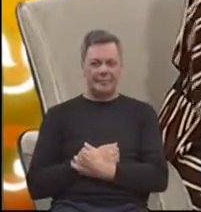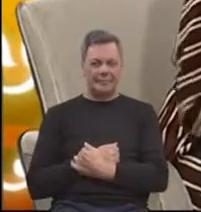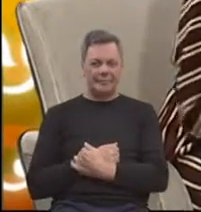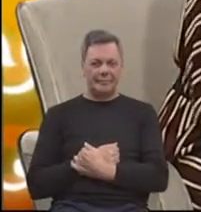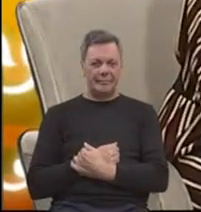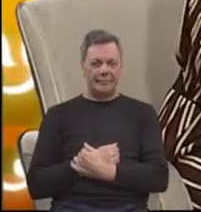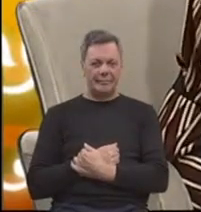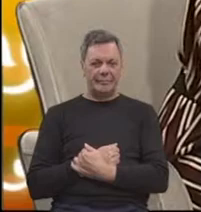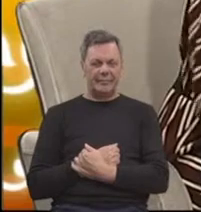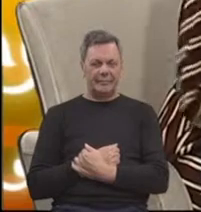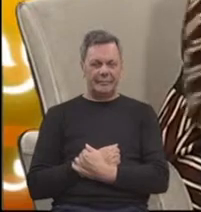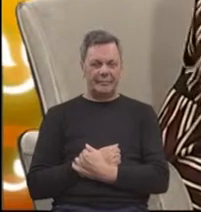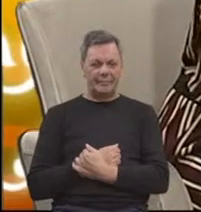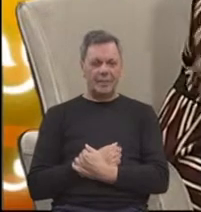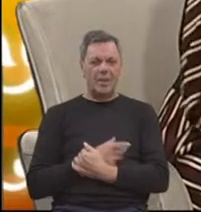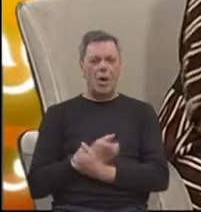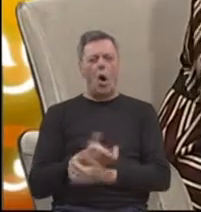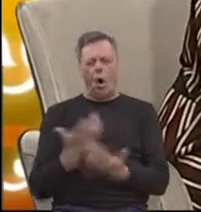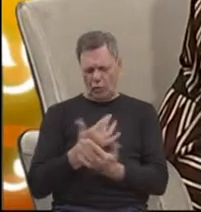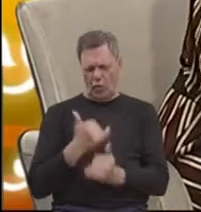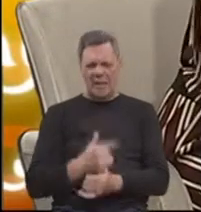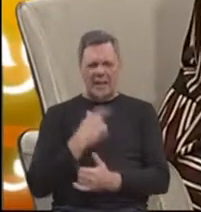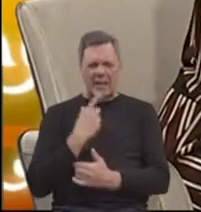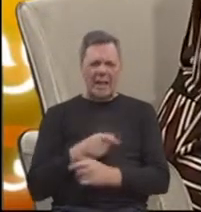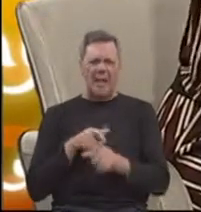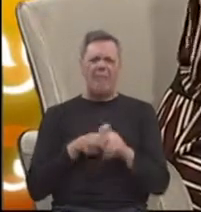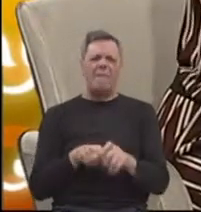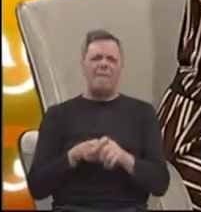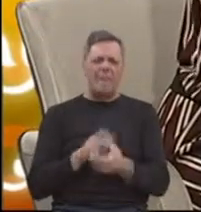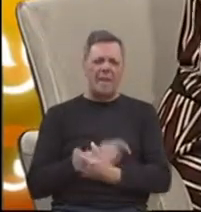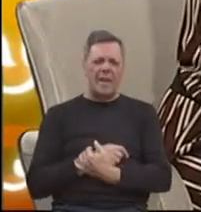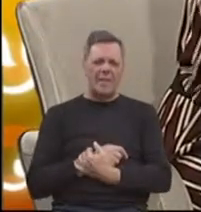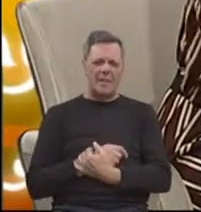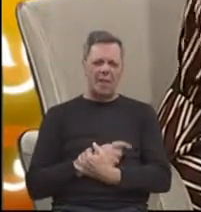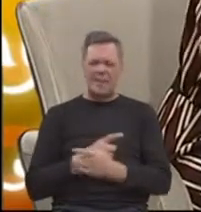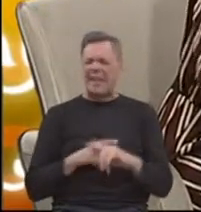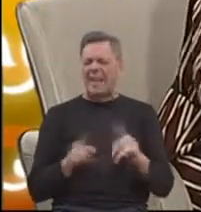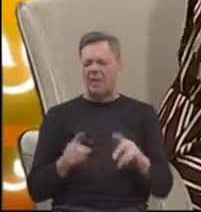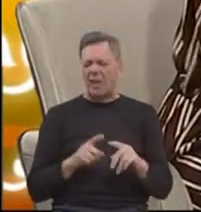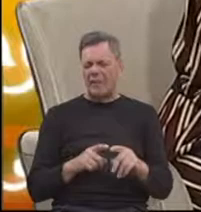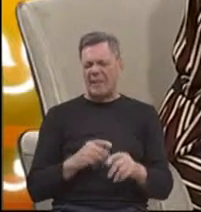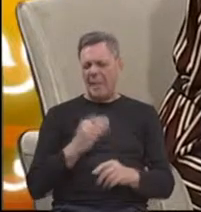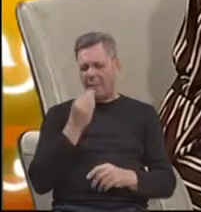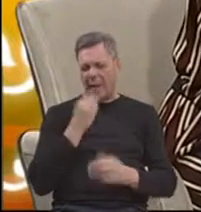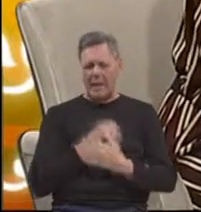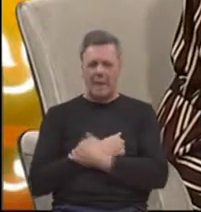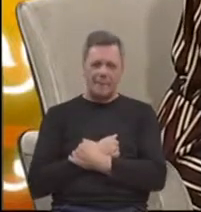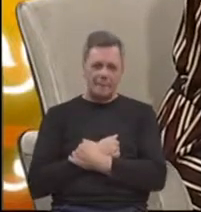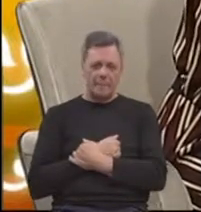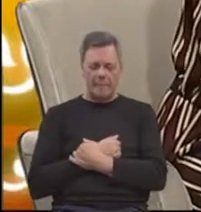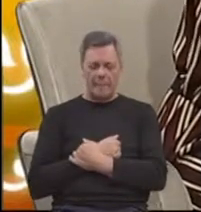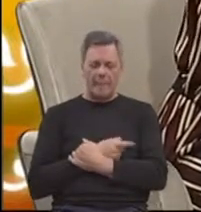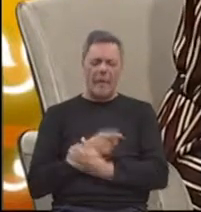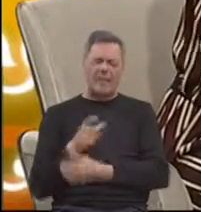Ali, da, ovo što ste sada spomenuli vezano za recimo takve različite vrste prehrane, naravno da je zapravo